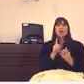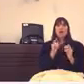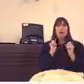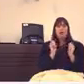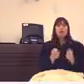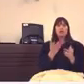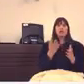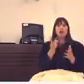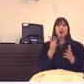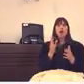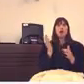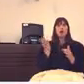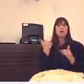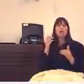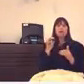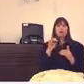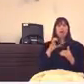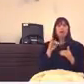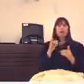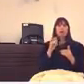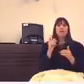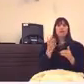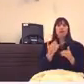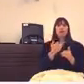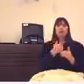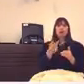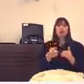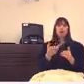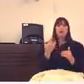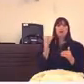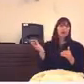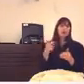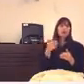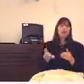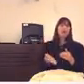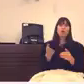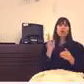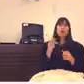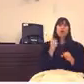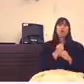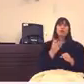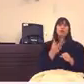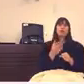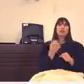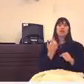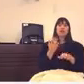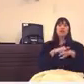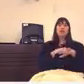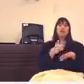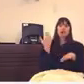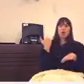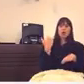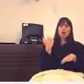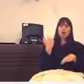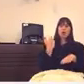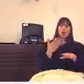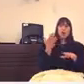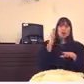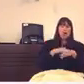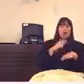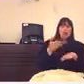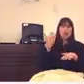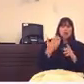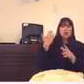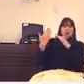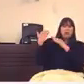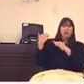לפני שמיכי פה, ולפני שאני פה, ולפני שכולם פה. יכלו לעשות את זה בקדנציה הקודמת, או בקדנציה הקודמת, לא